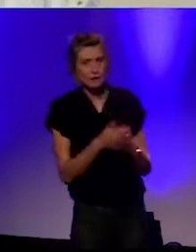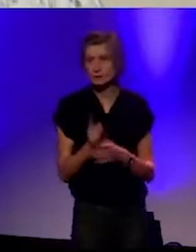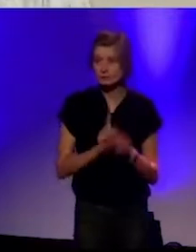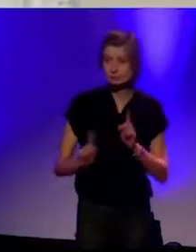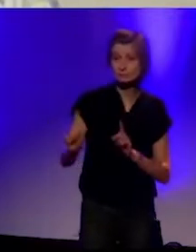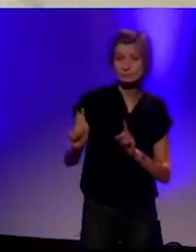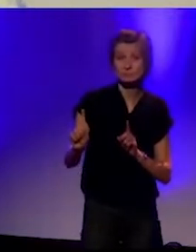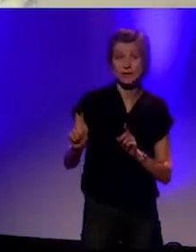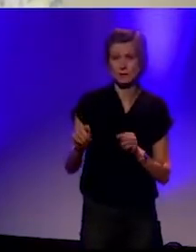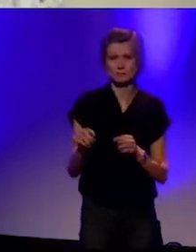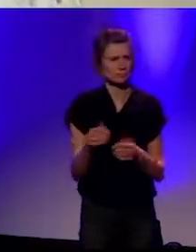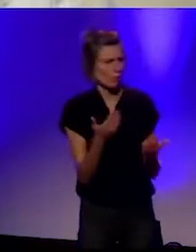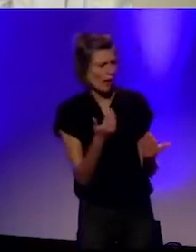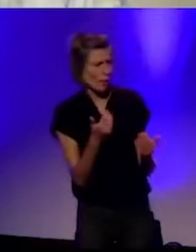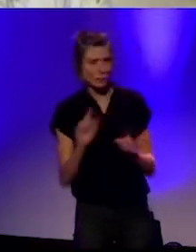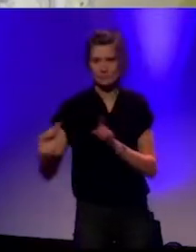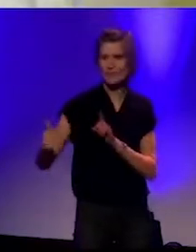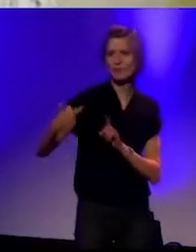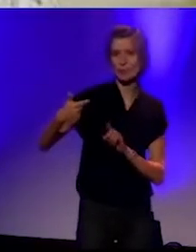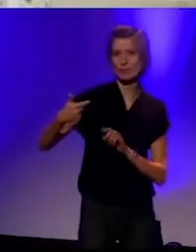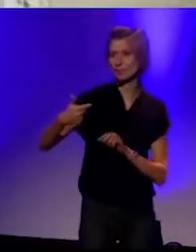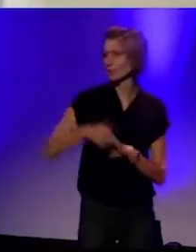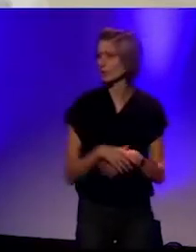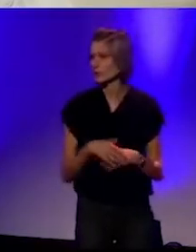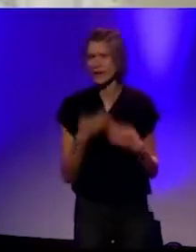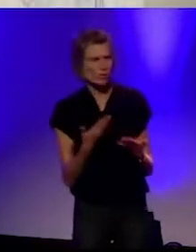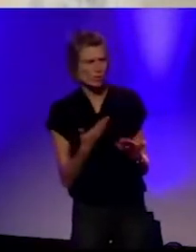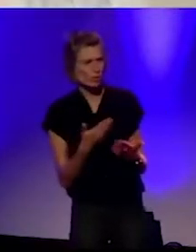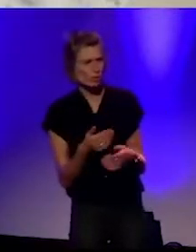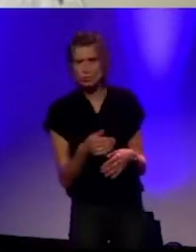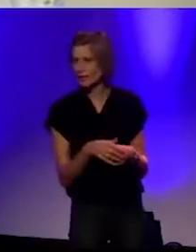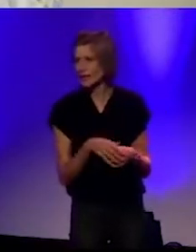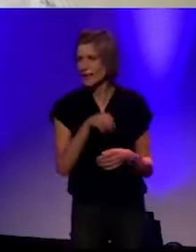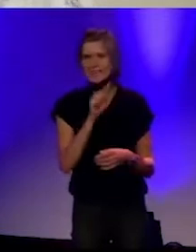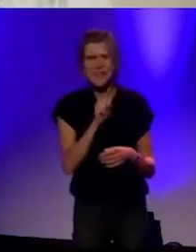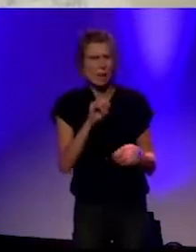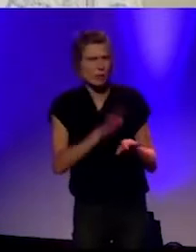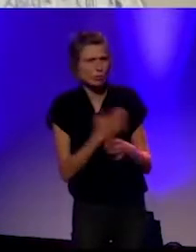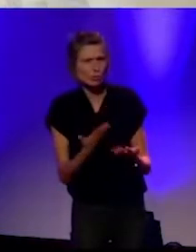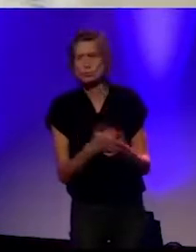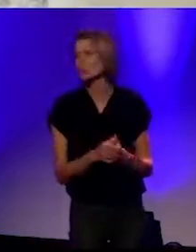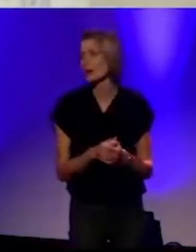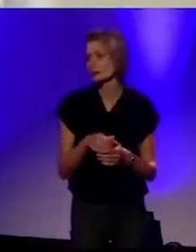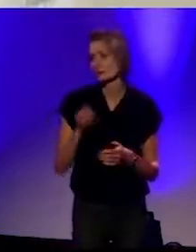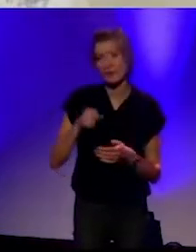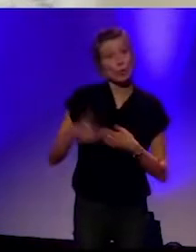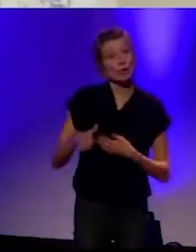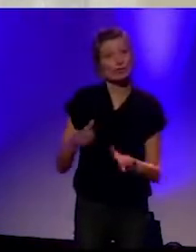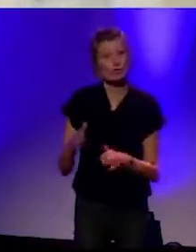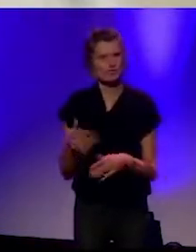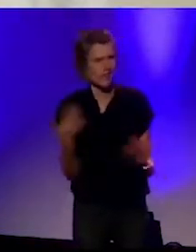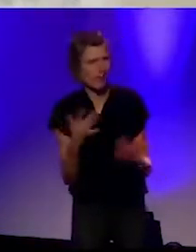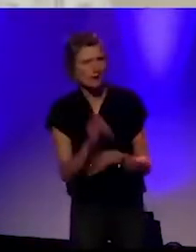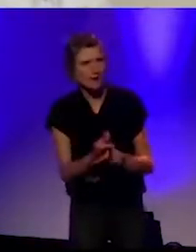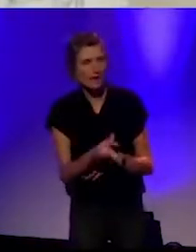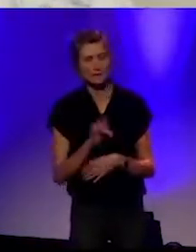te filmen. Waar is Sarah nu? Sarah is aan het wandelen. Naar waar?